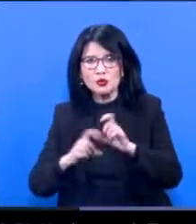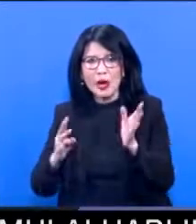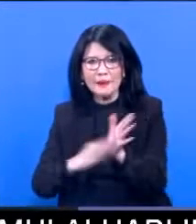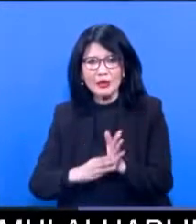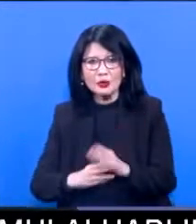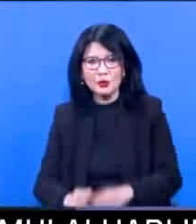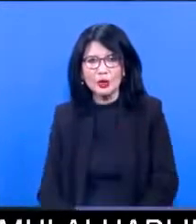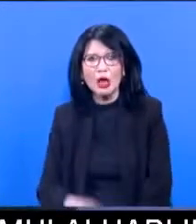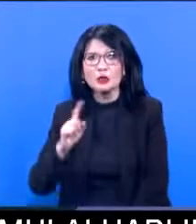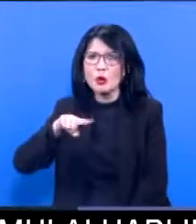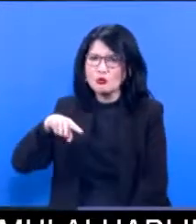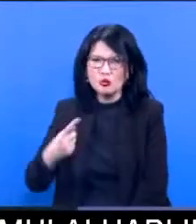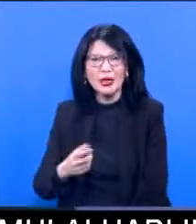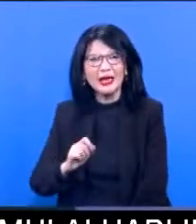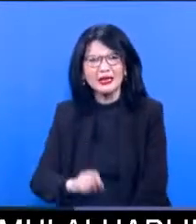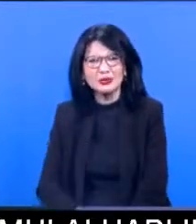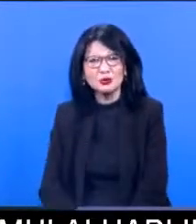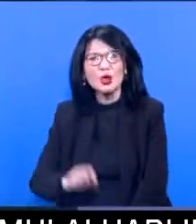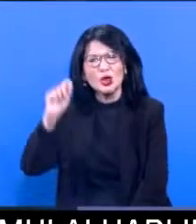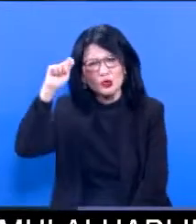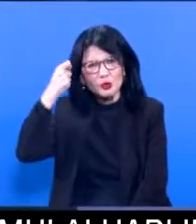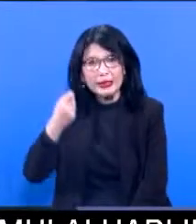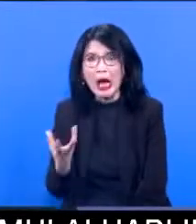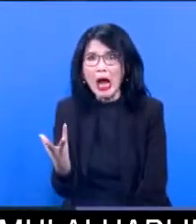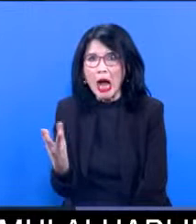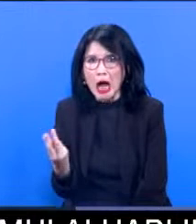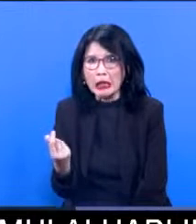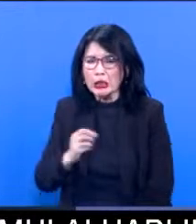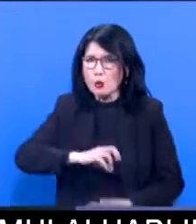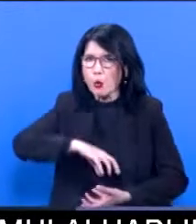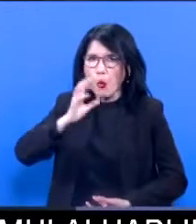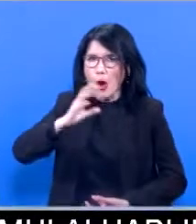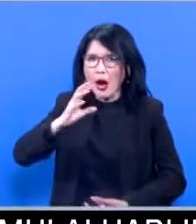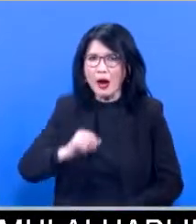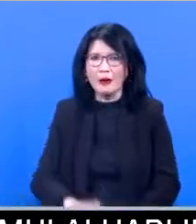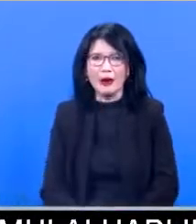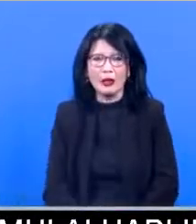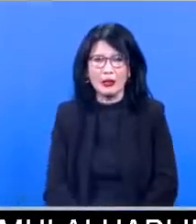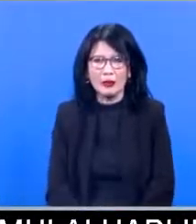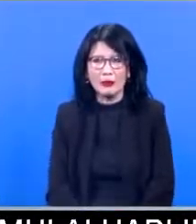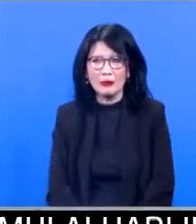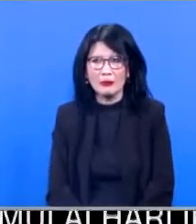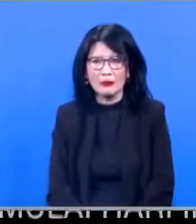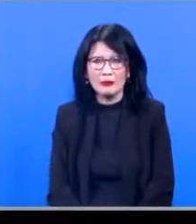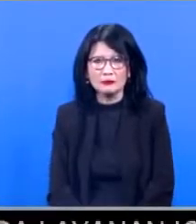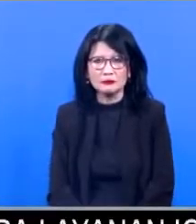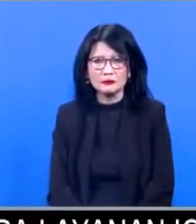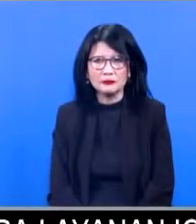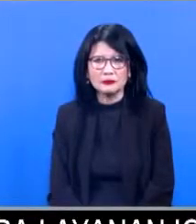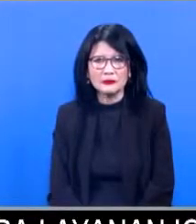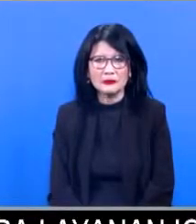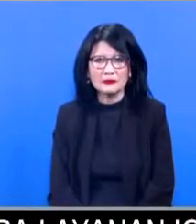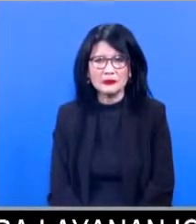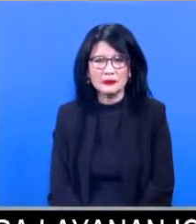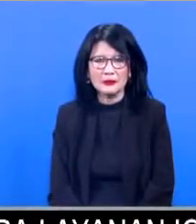Surabaya juga mulai langka. Kalaupun ada, harganya sangat mahal. Luar biasa dulu,